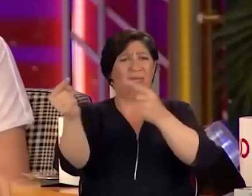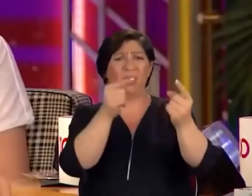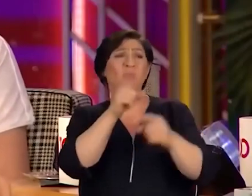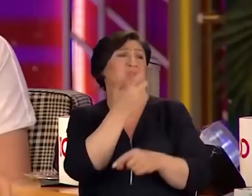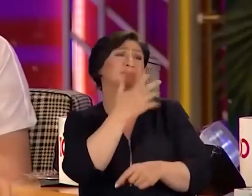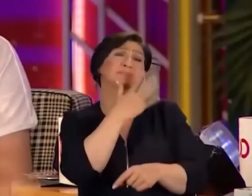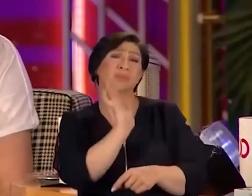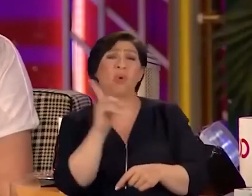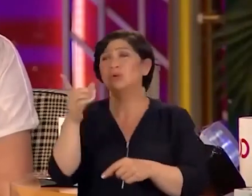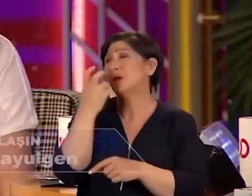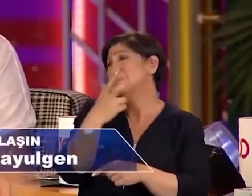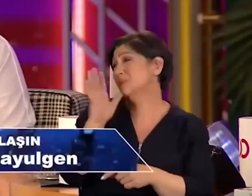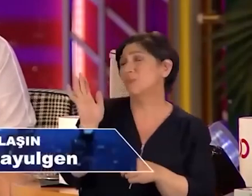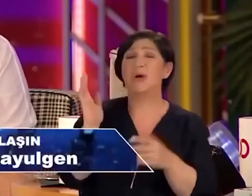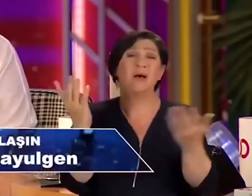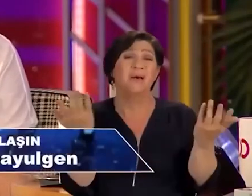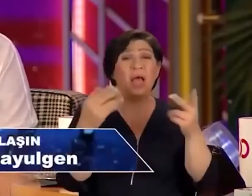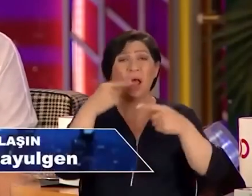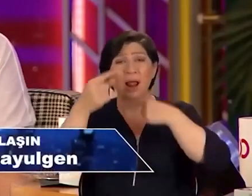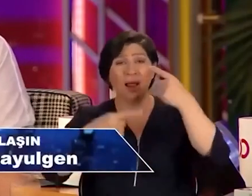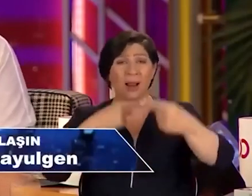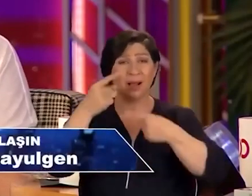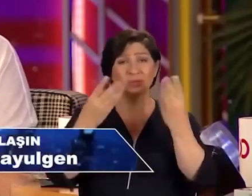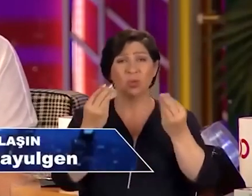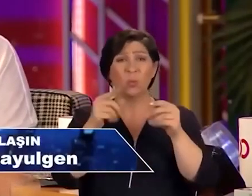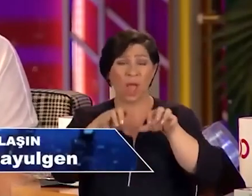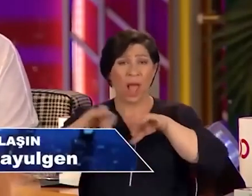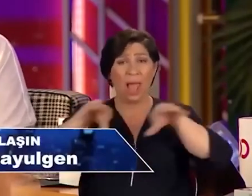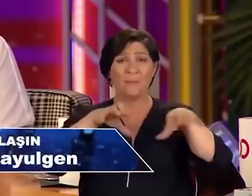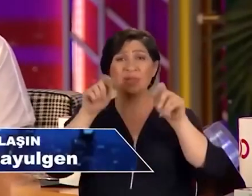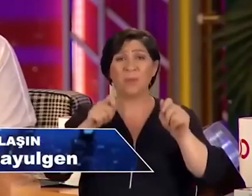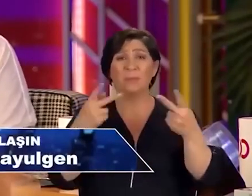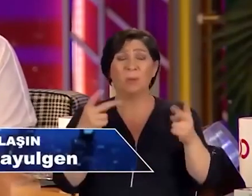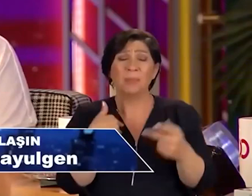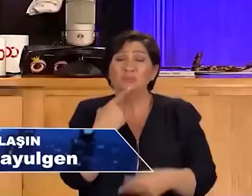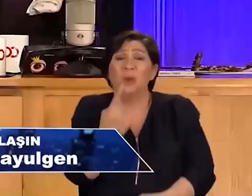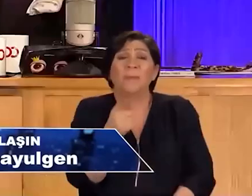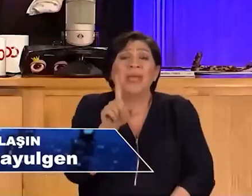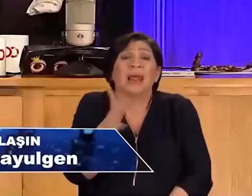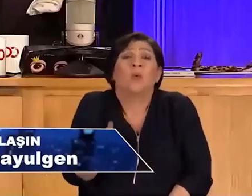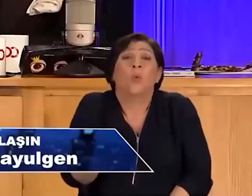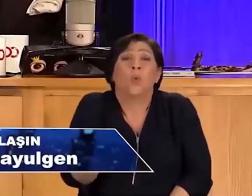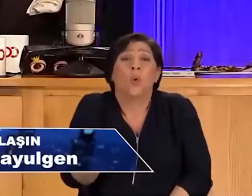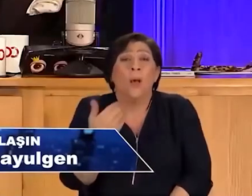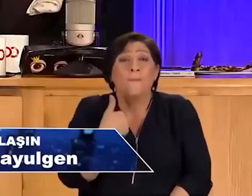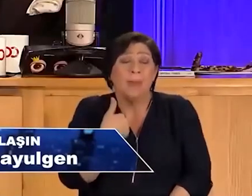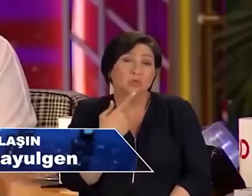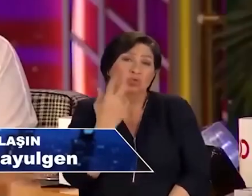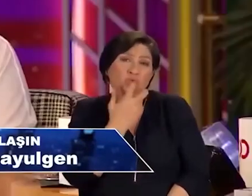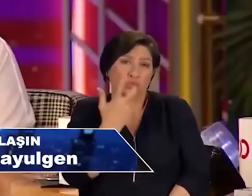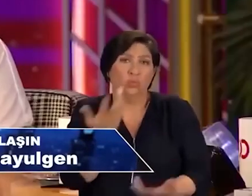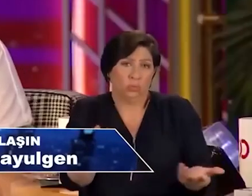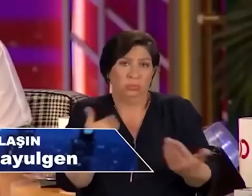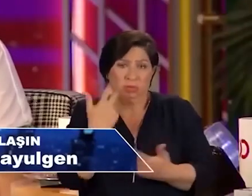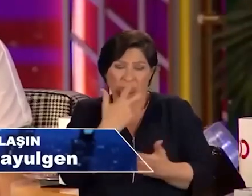şarkı söyleyemiyor, bu şarkı söyleyemiyor. Yani bunu insanlar ayırt edebiliyorlar. Benim söylememe gerek yok ki. Ben söyleyebiliyorum ki